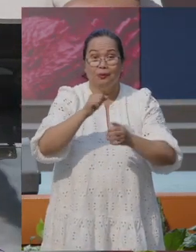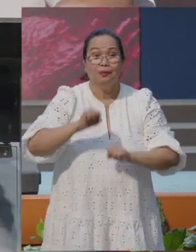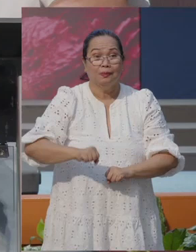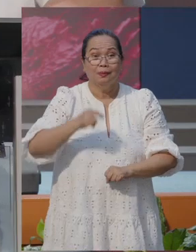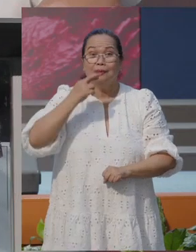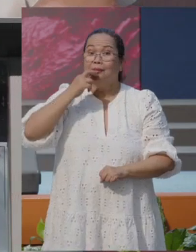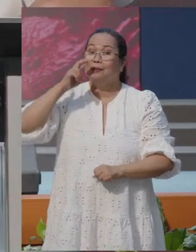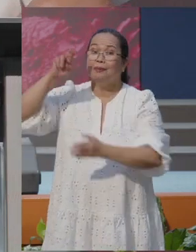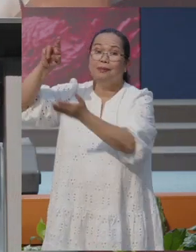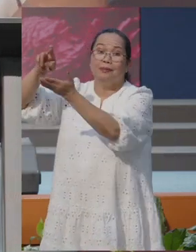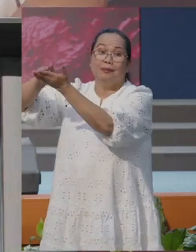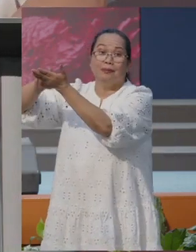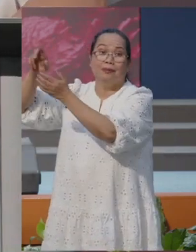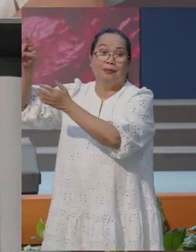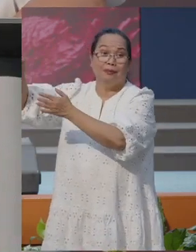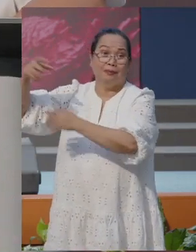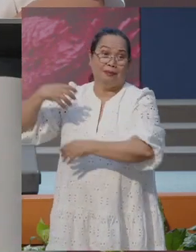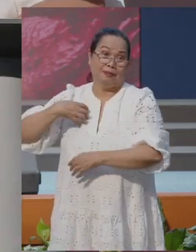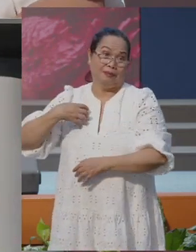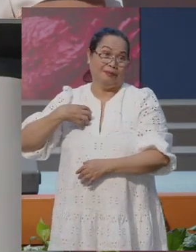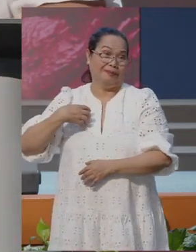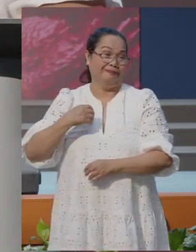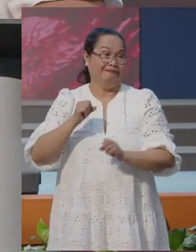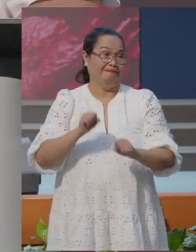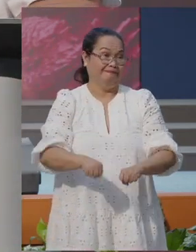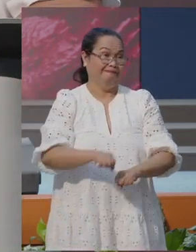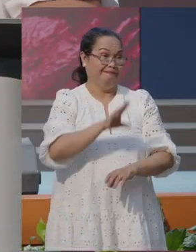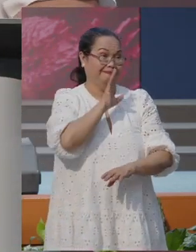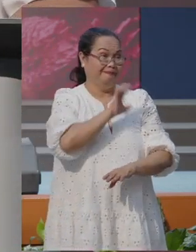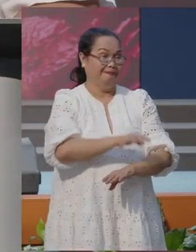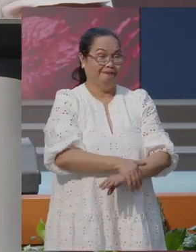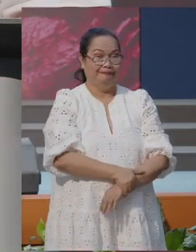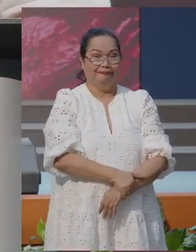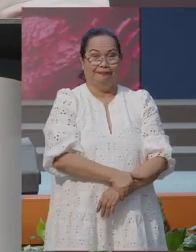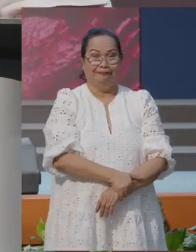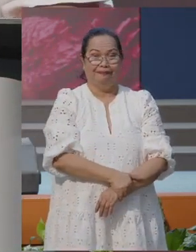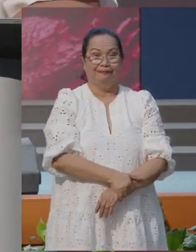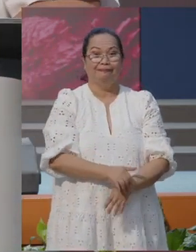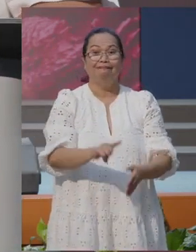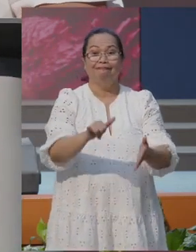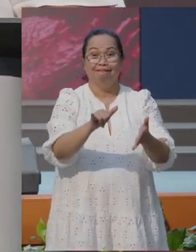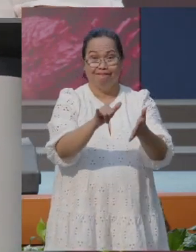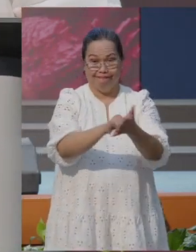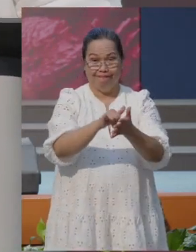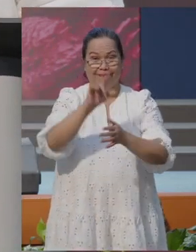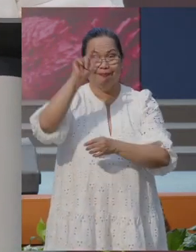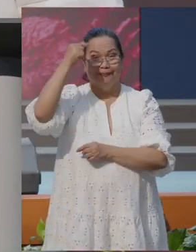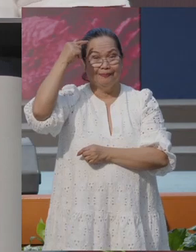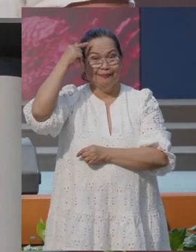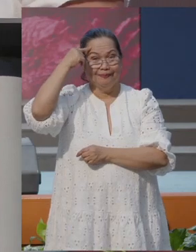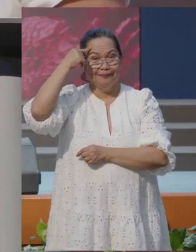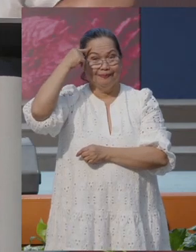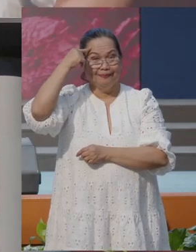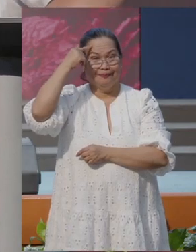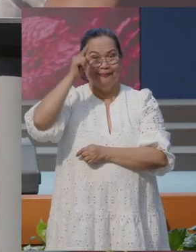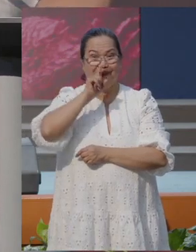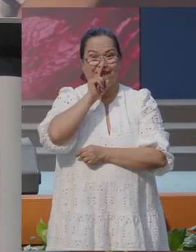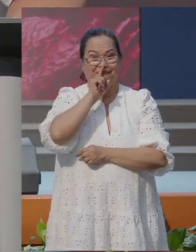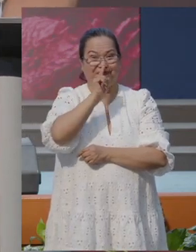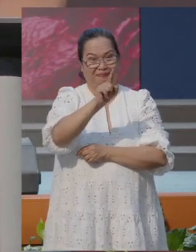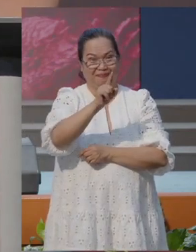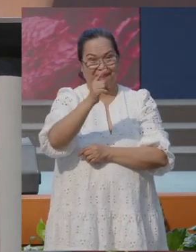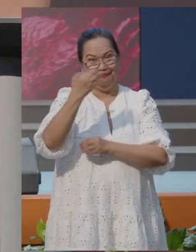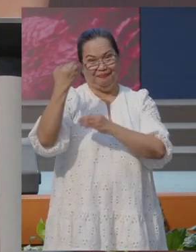isumbong sa mga otoridad. Yan ang role ng gobyerno, Romans 13:4, 1